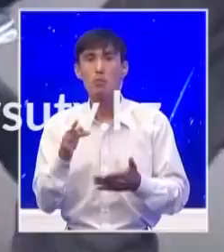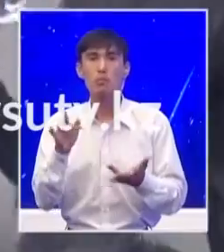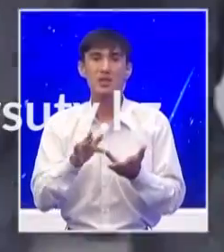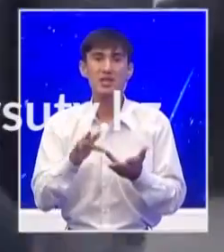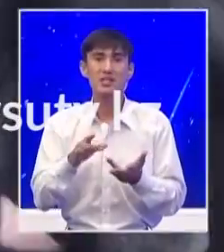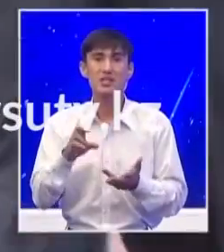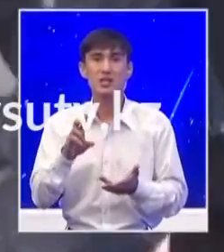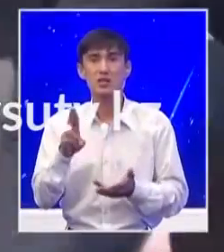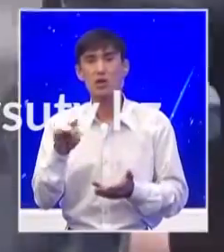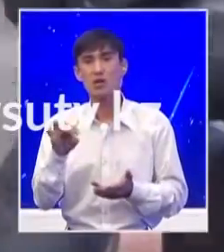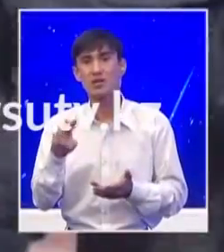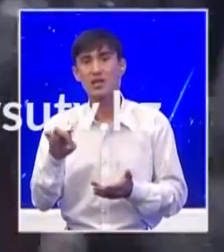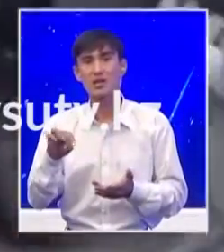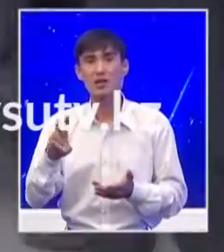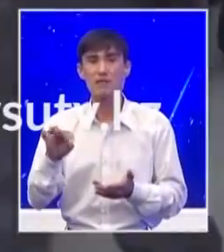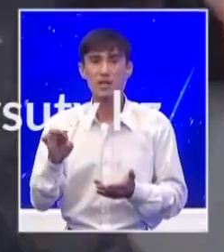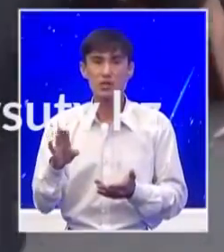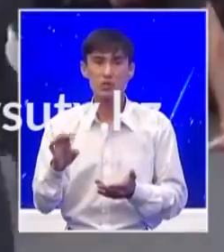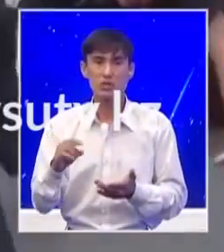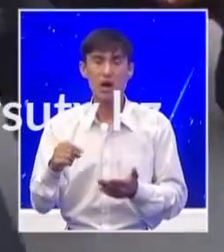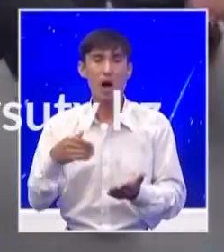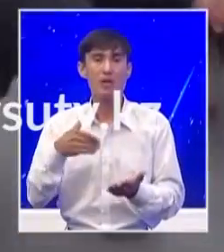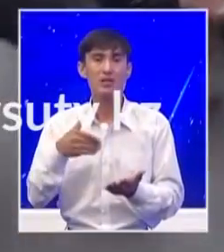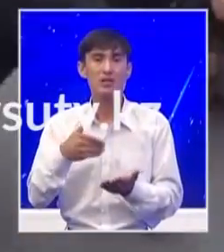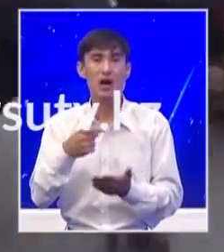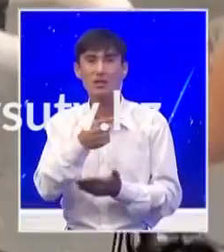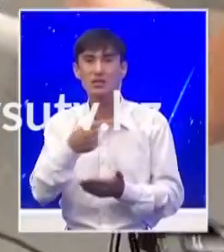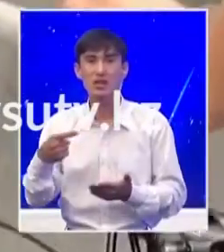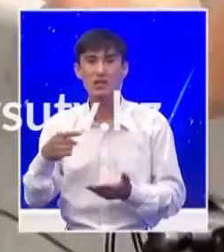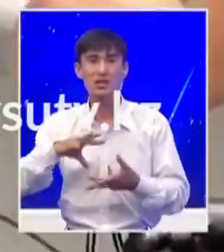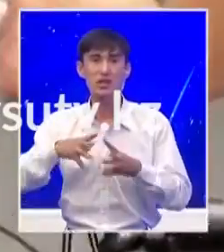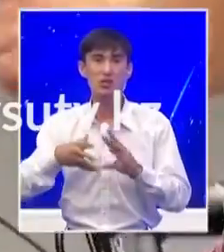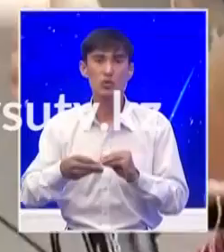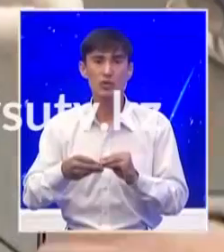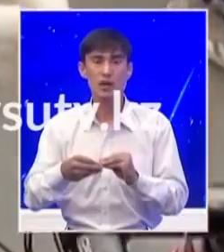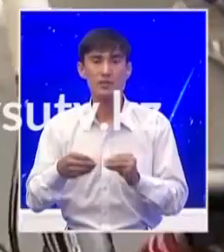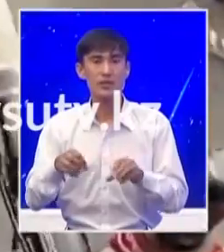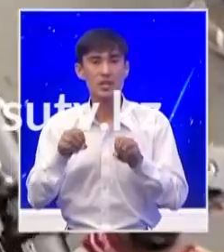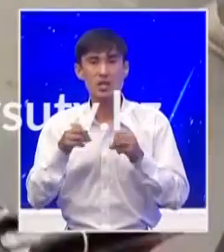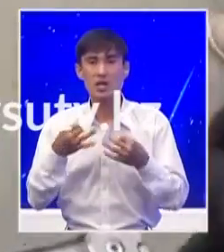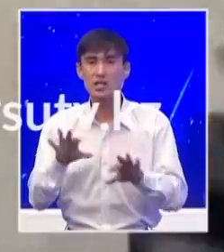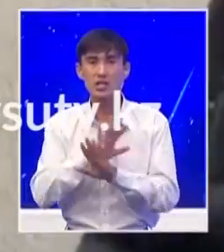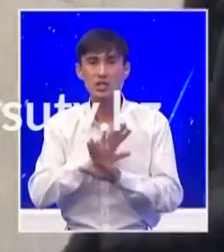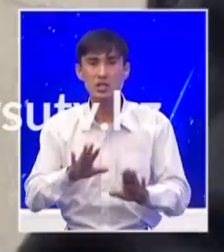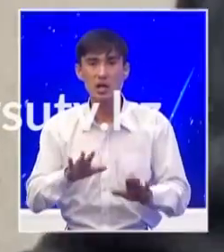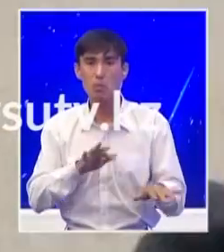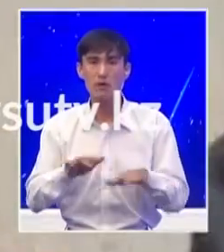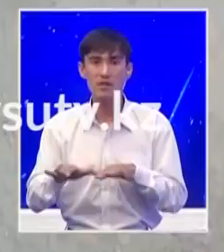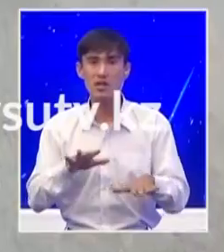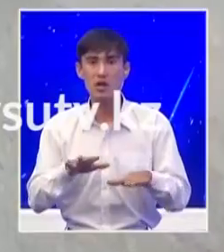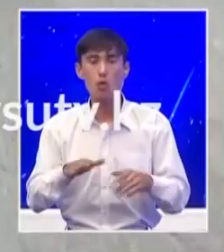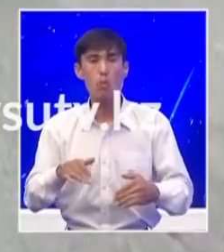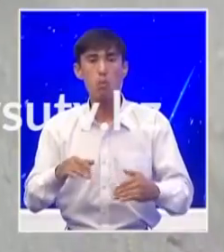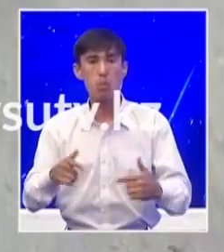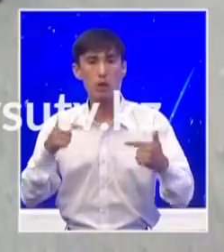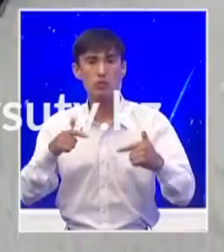на коронавирус, и результаты оказались отрицательными. В ряде регионов ФРГ не дали разрешения на проведение акций, но